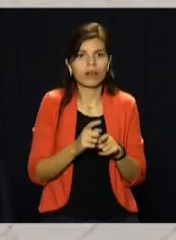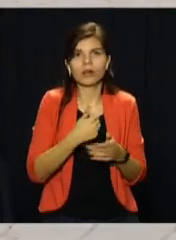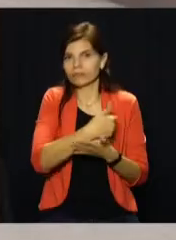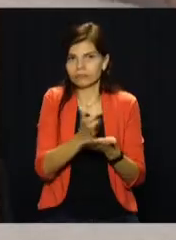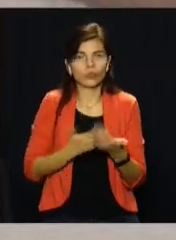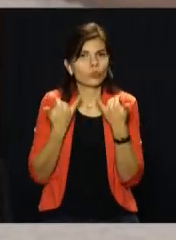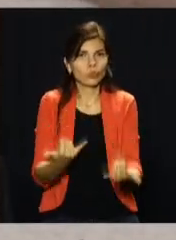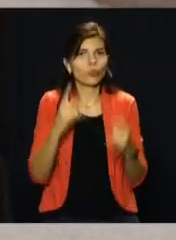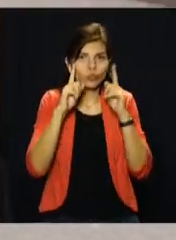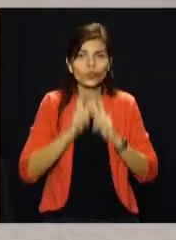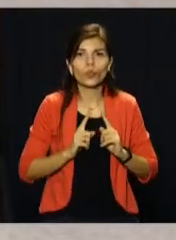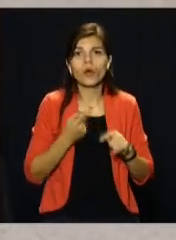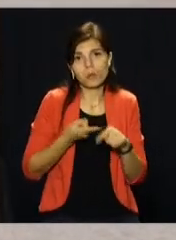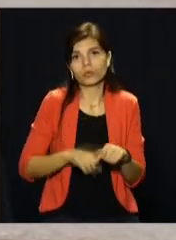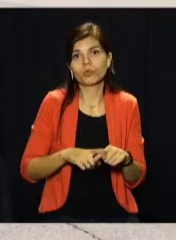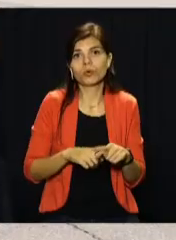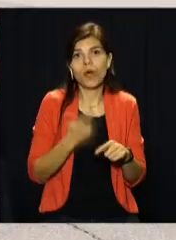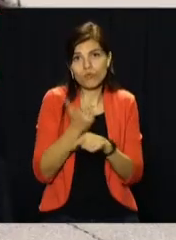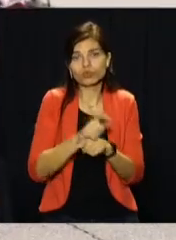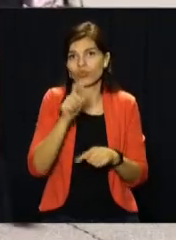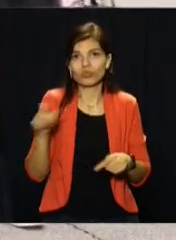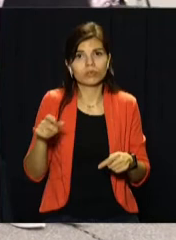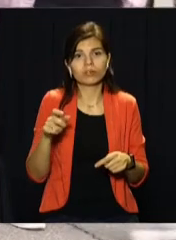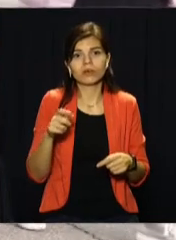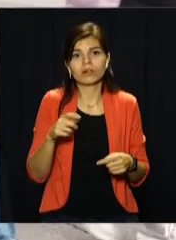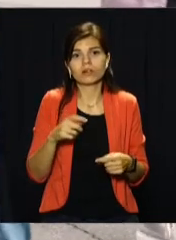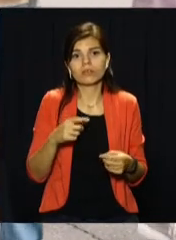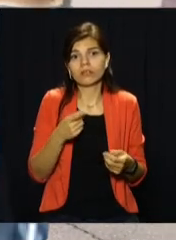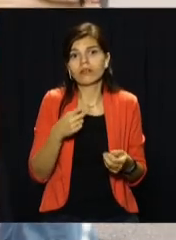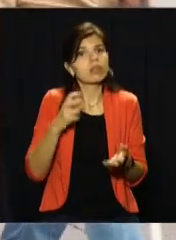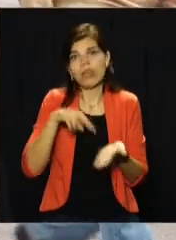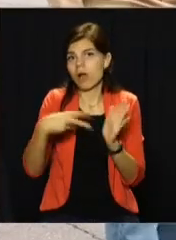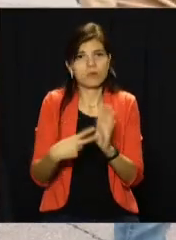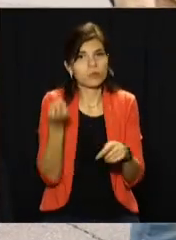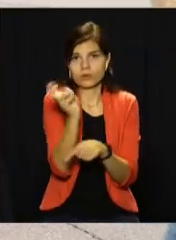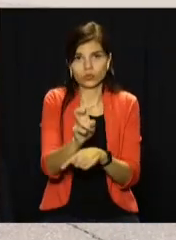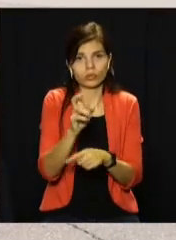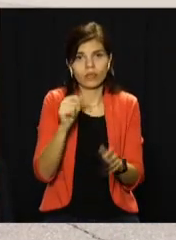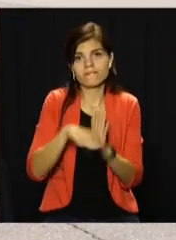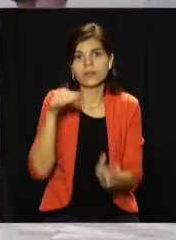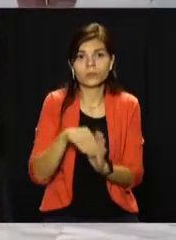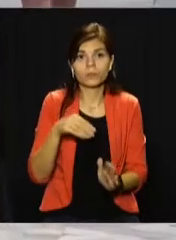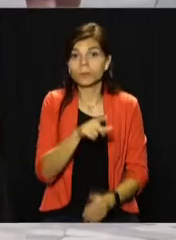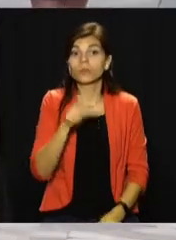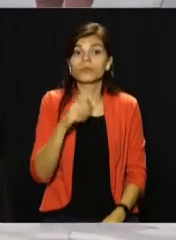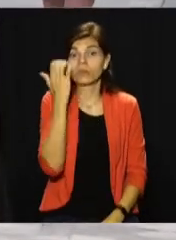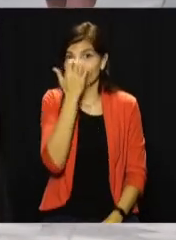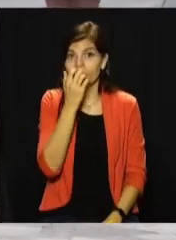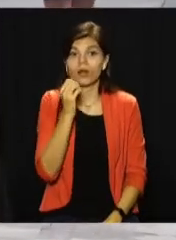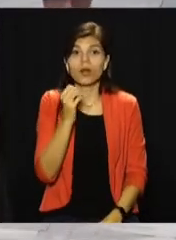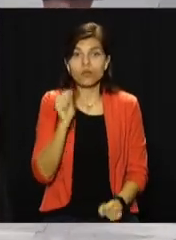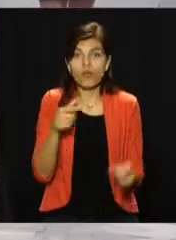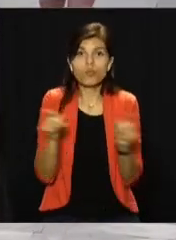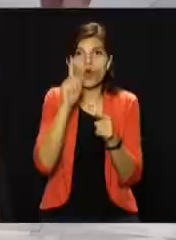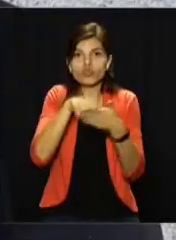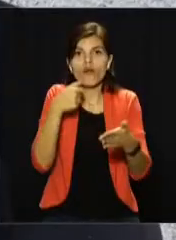голосування із довіреною особою, супроводжуючим. Далі усе за законодавством. Утім, не грамотно відсутність учасників виборчого процесу почасти приводить